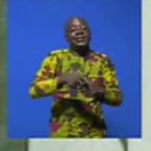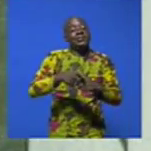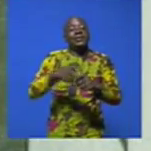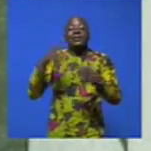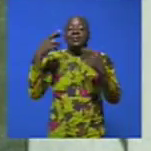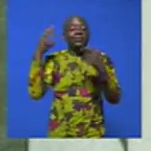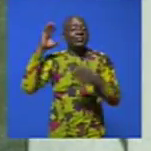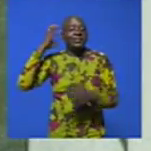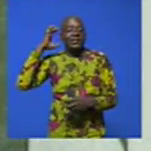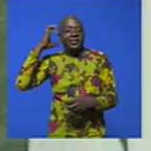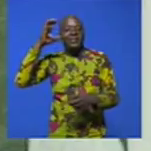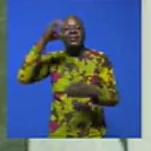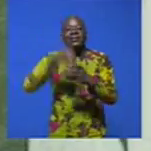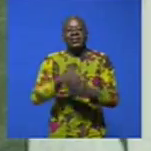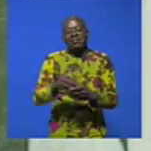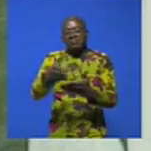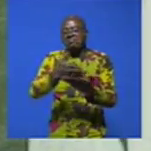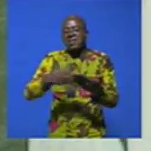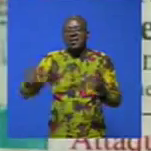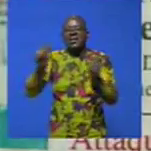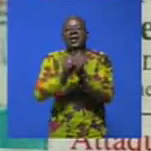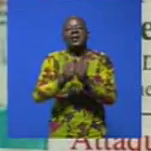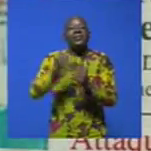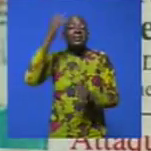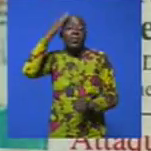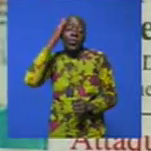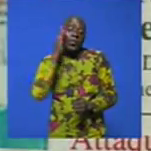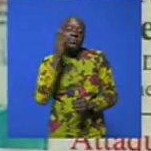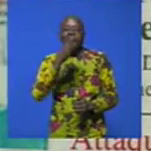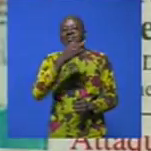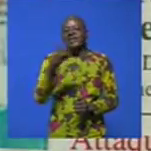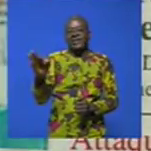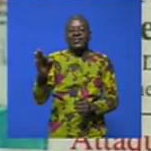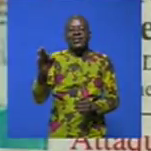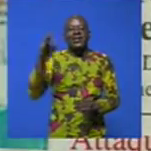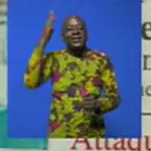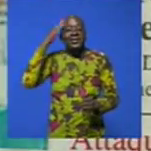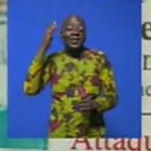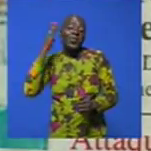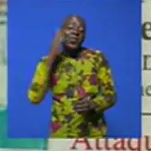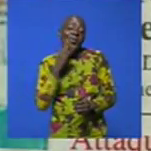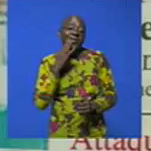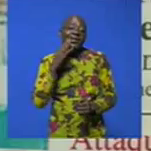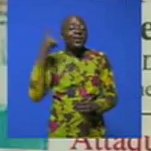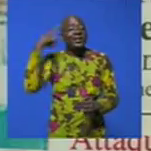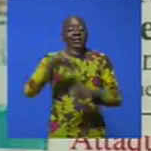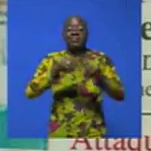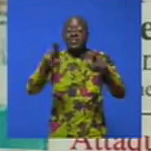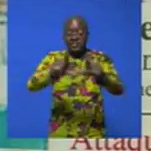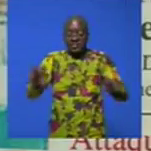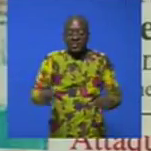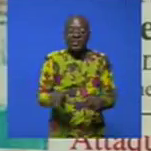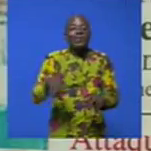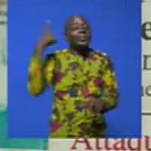studio de corps est en partie avec les couleurs du burkina sauf que ce sont de couleur polémique en lieu et place de l'étoile le